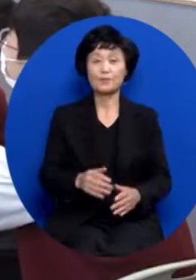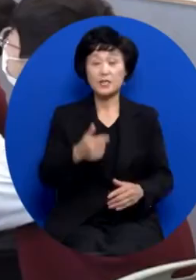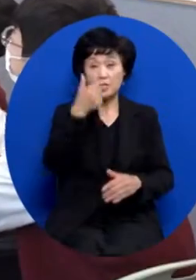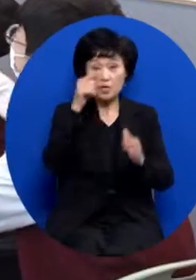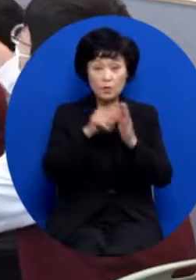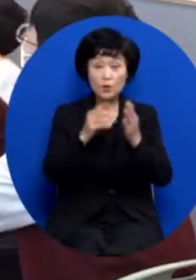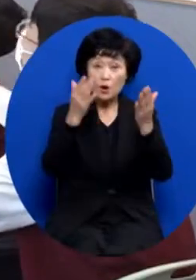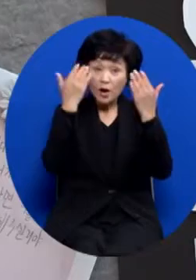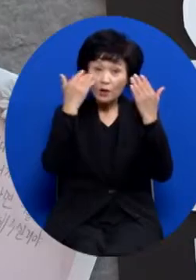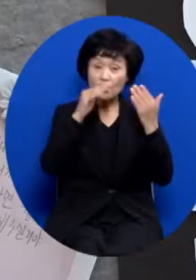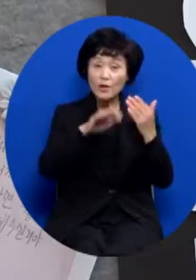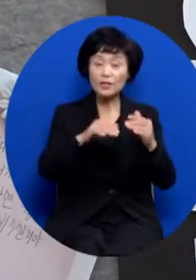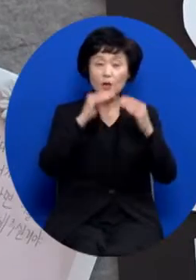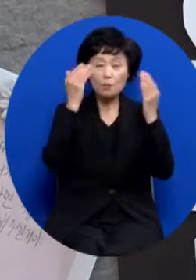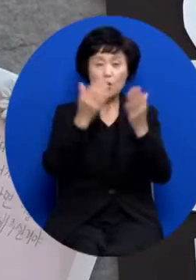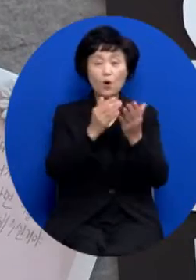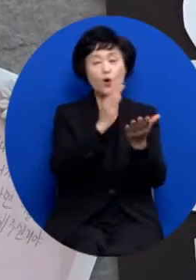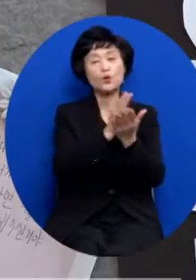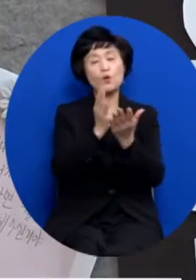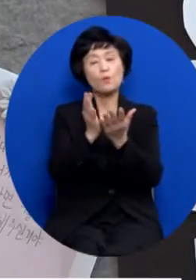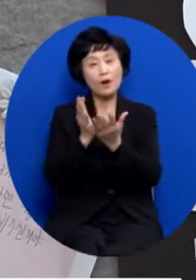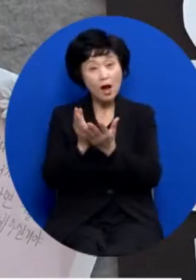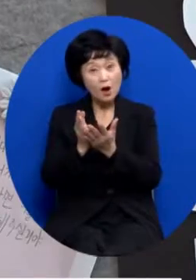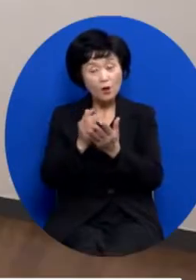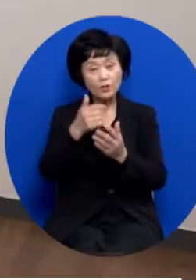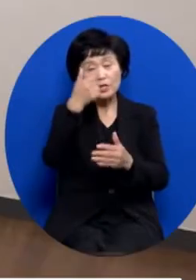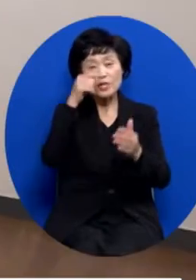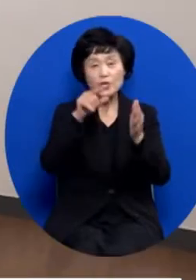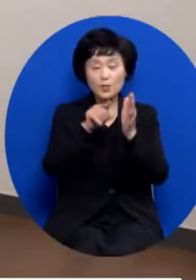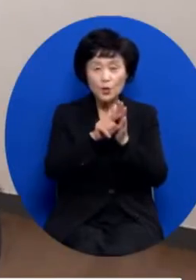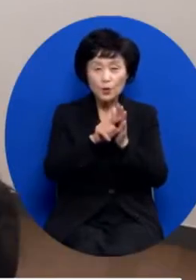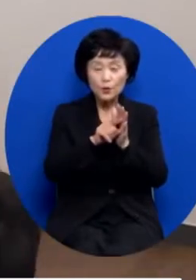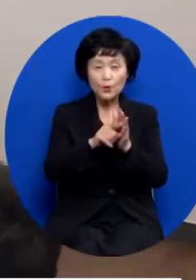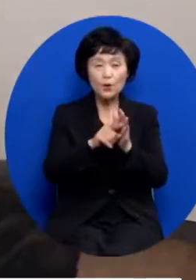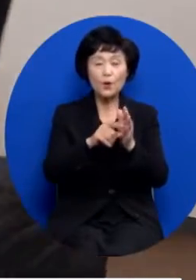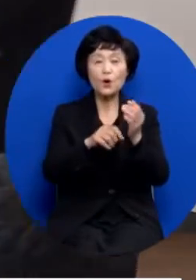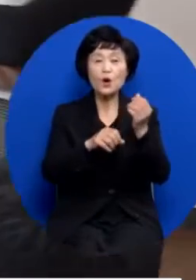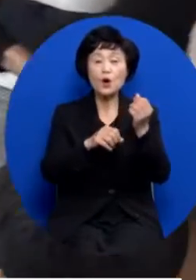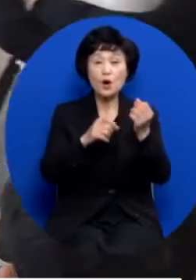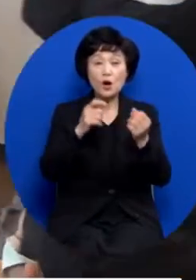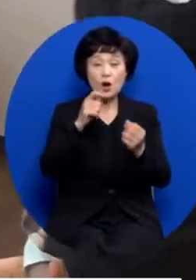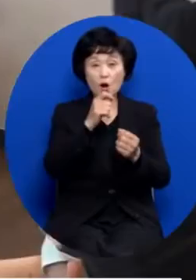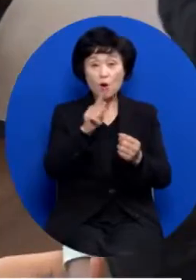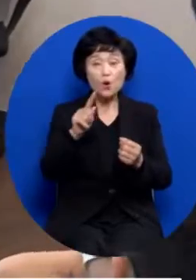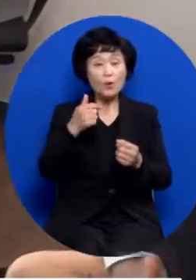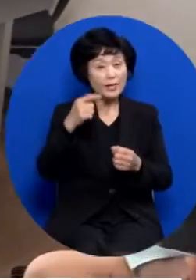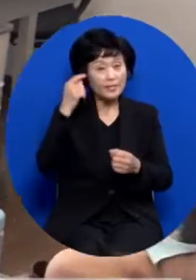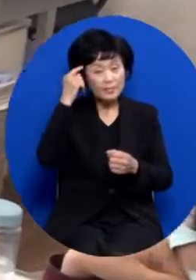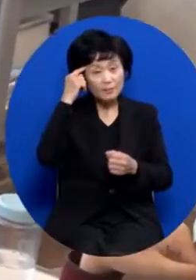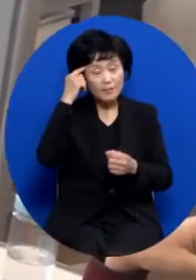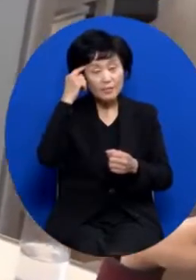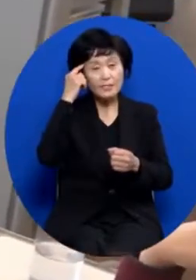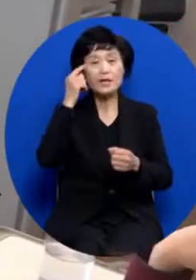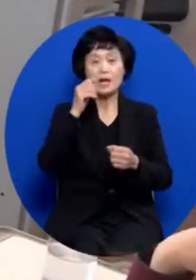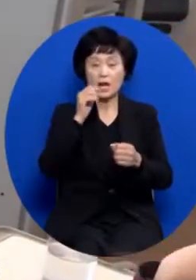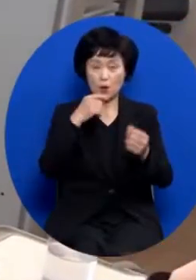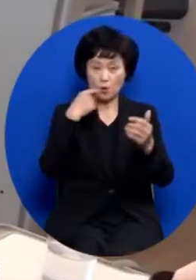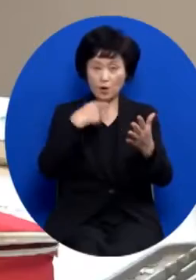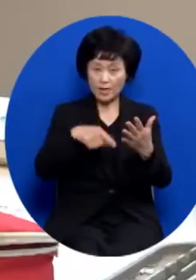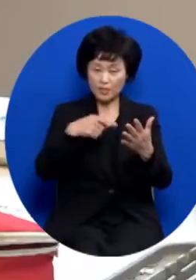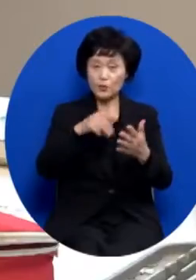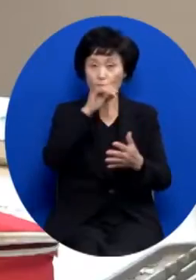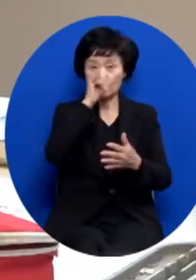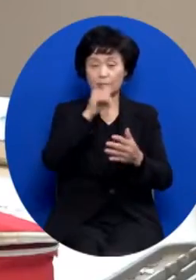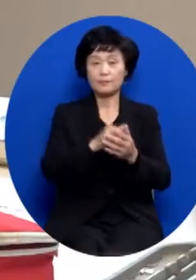기독학교는 모든 과목을 기독교 관점에서 분석해 생각하는 힘을 기르게 합니다. 그 중에서도